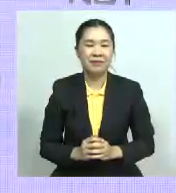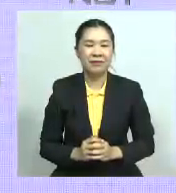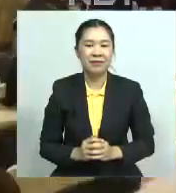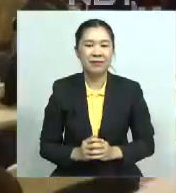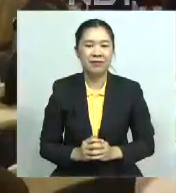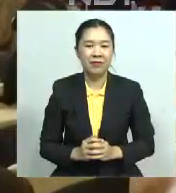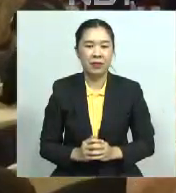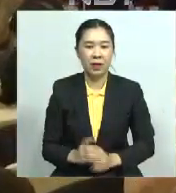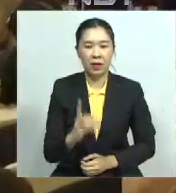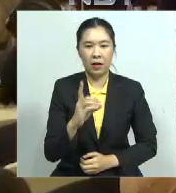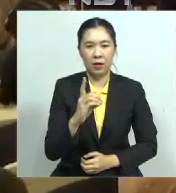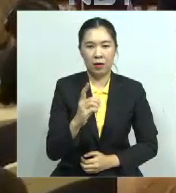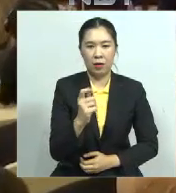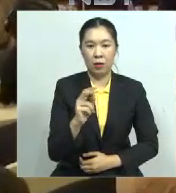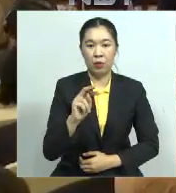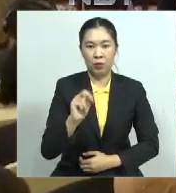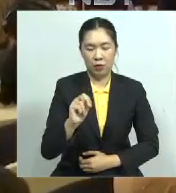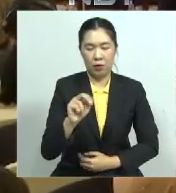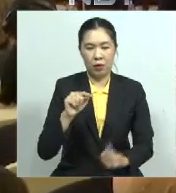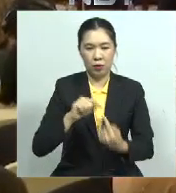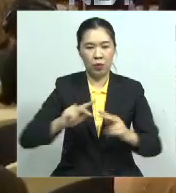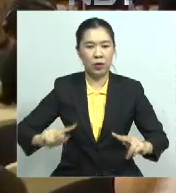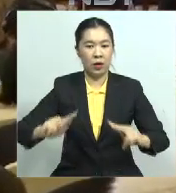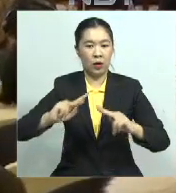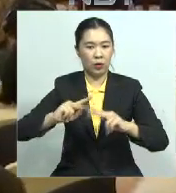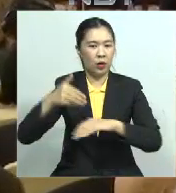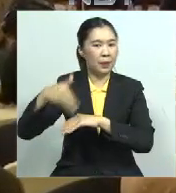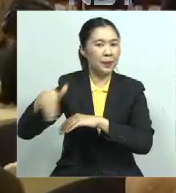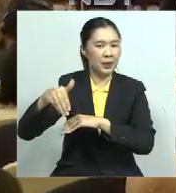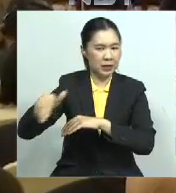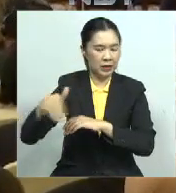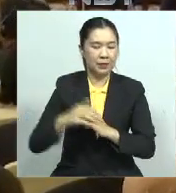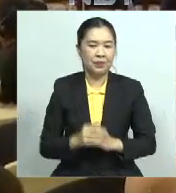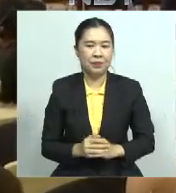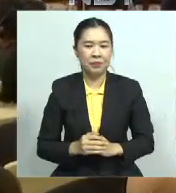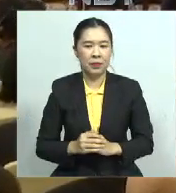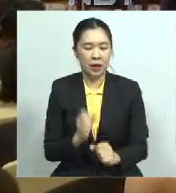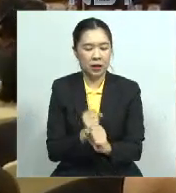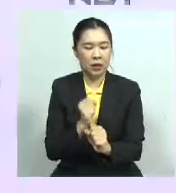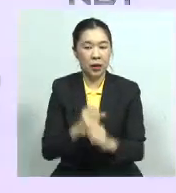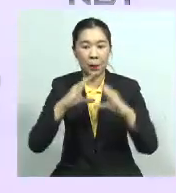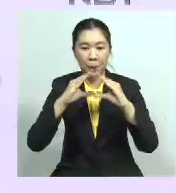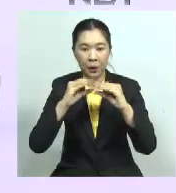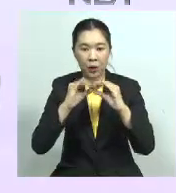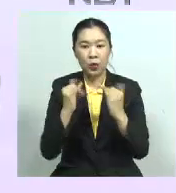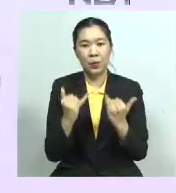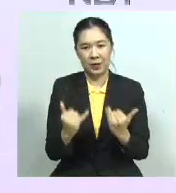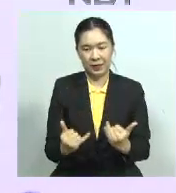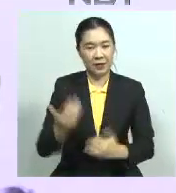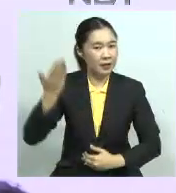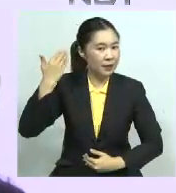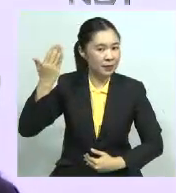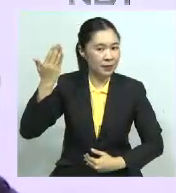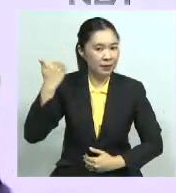ด้านนายดอนปรมัตถ์วินัยนะคะรัฐมนตรีว่าการกระทรวงการต่างประเทศได้กล่าวถึงผลลัพธ์ของการประชุมสุดยอดอาเซียนครั้งที่ผ่านม